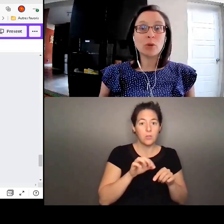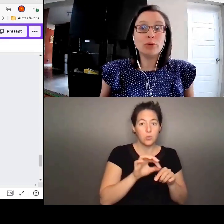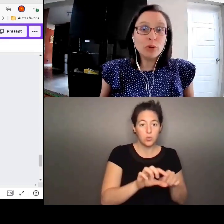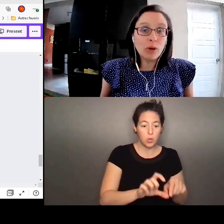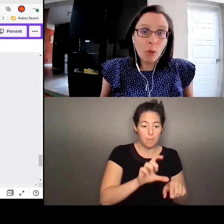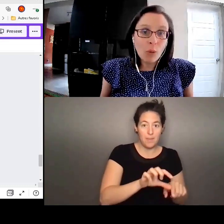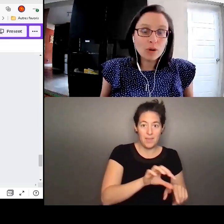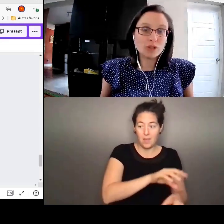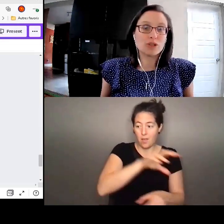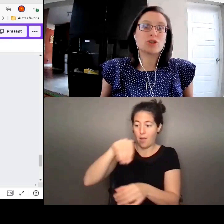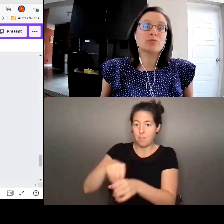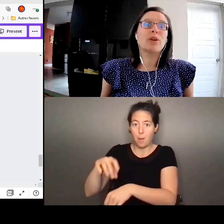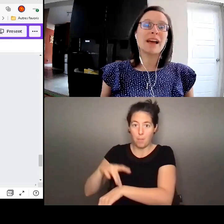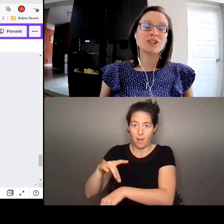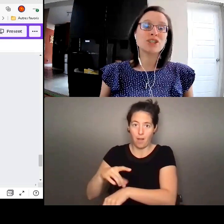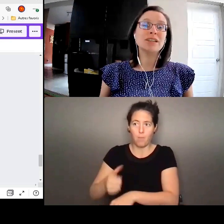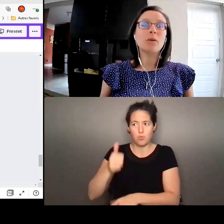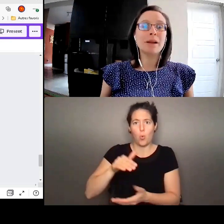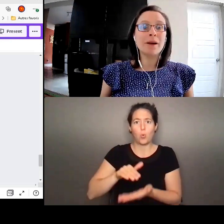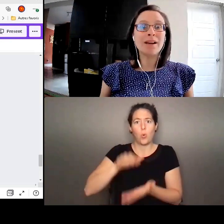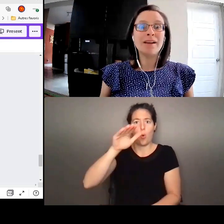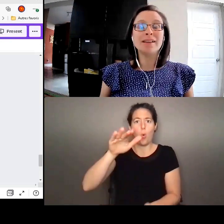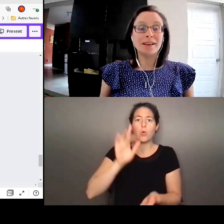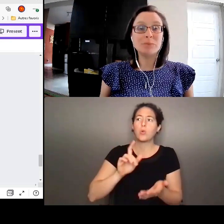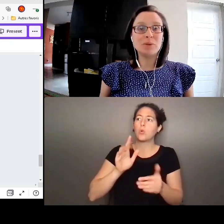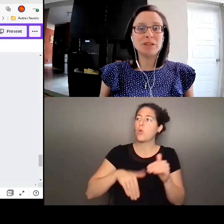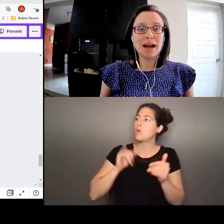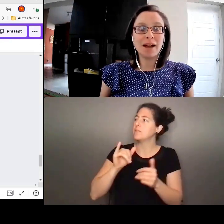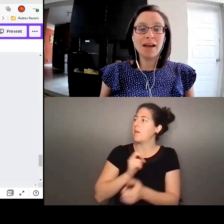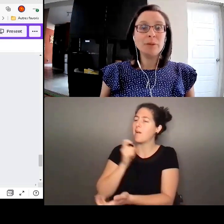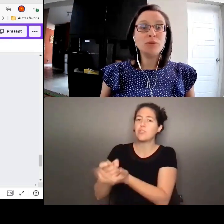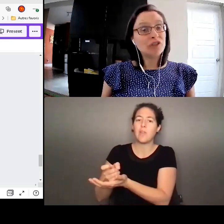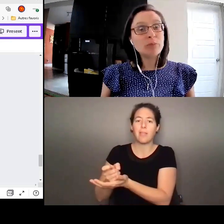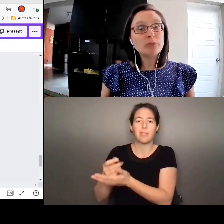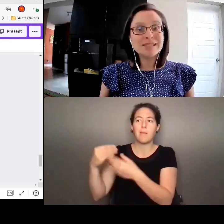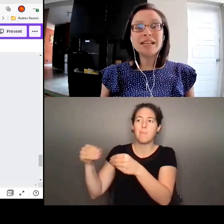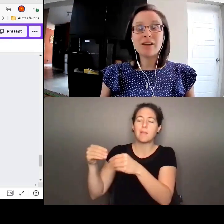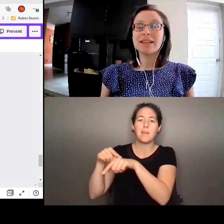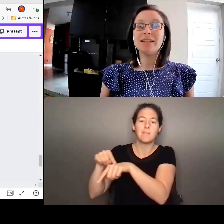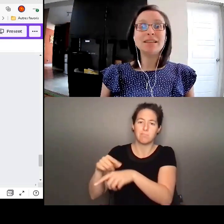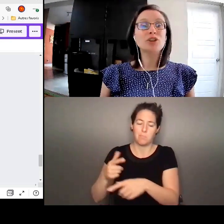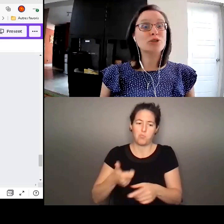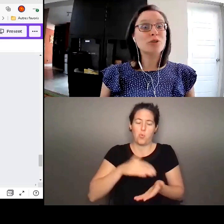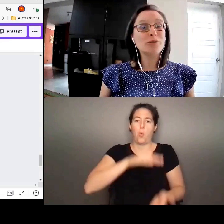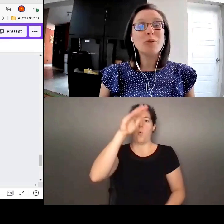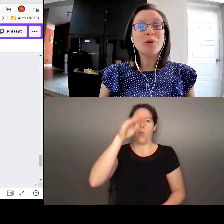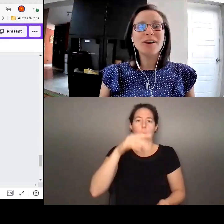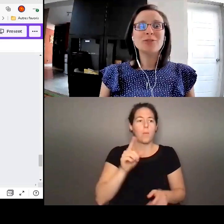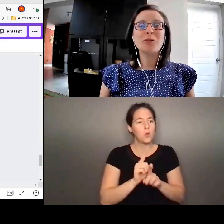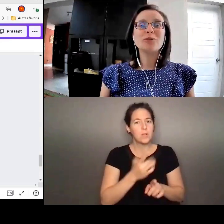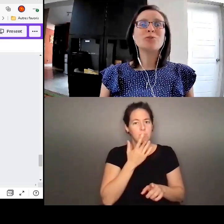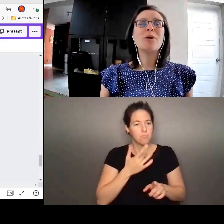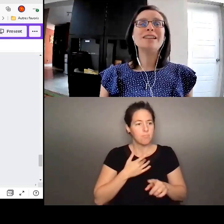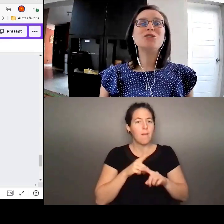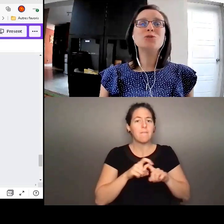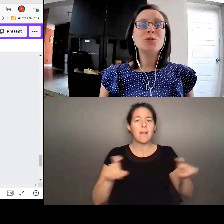sont plus gros que ce que je pourrais acheter normalement dans les pépinières. Puis je fais pousser les variétés que je veux. Donc,